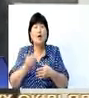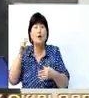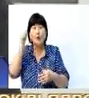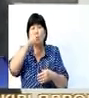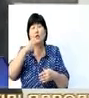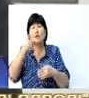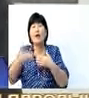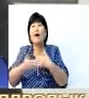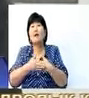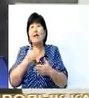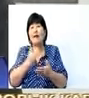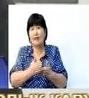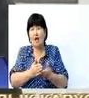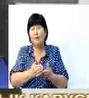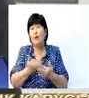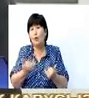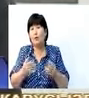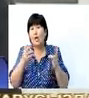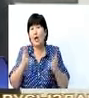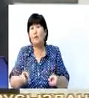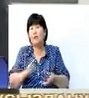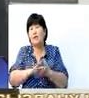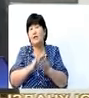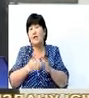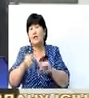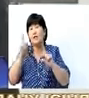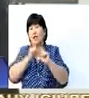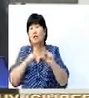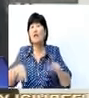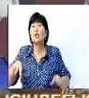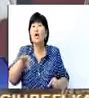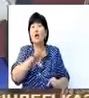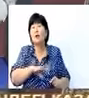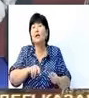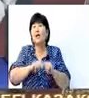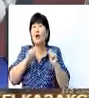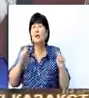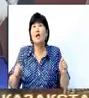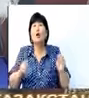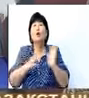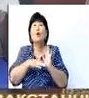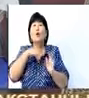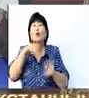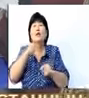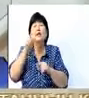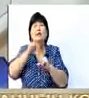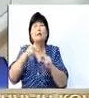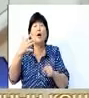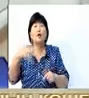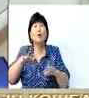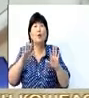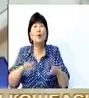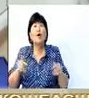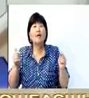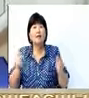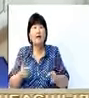жылының қарсаңында осы апат жағдайдағы мектептердің барлығы да ашылды. 9 сыныптық негізгі мектеп 50 орынға